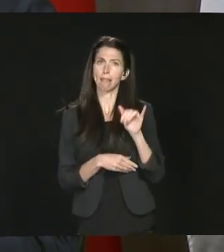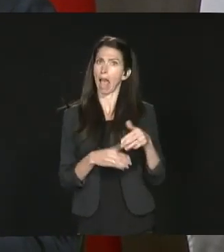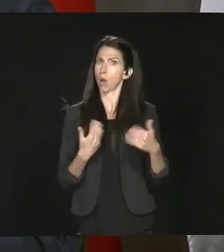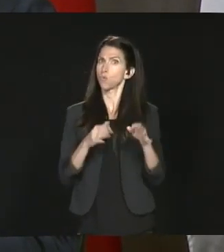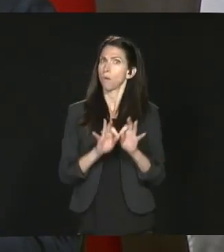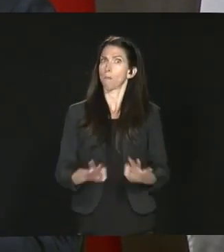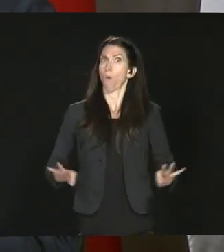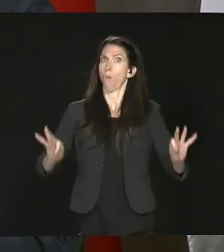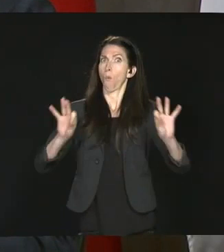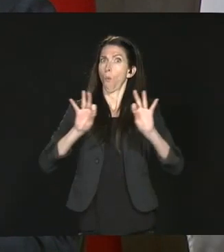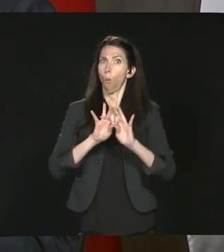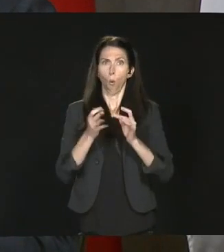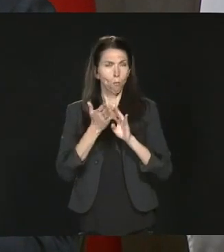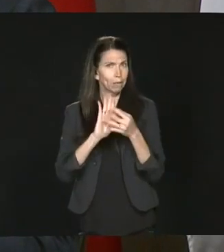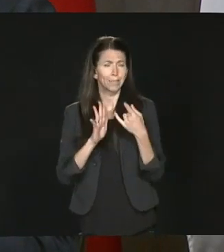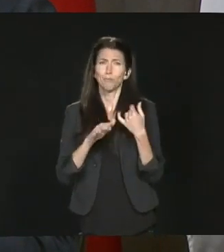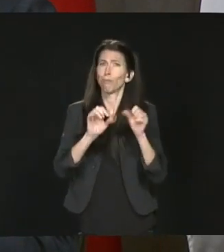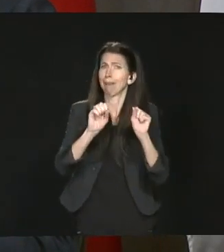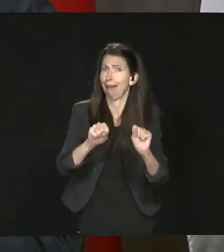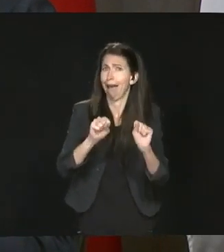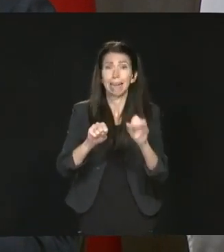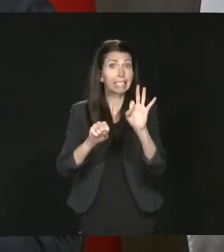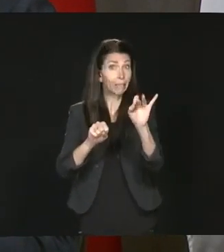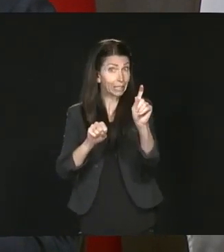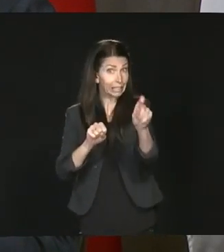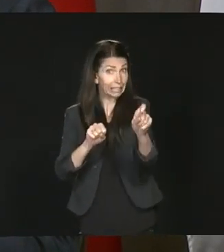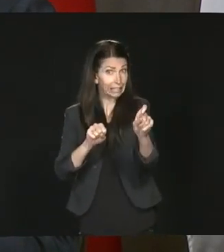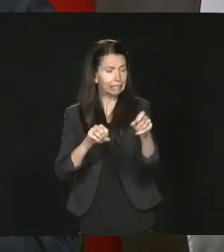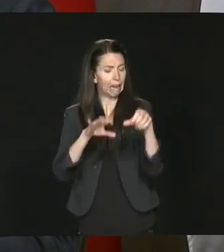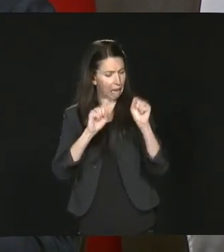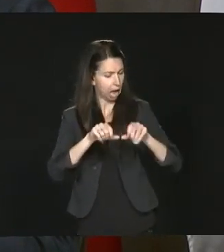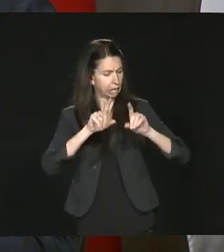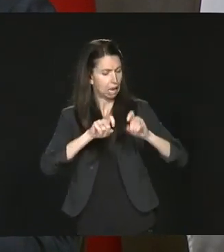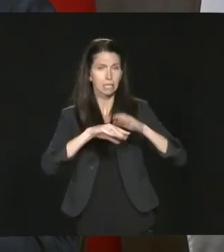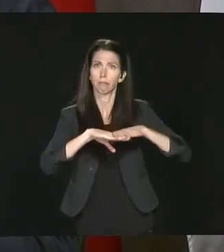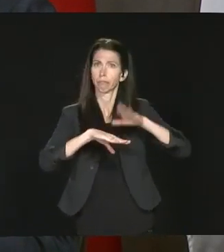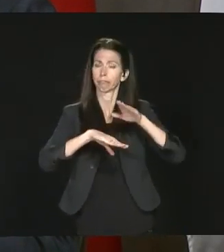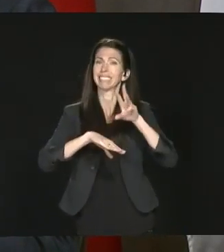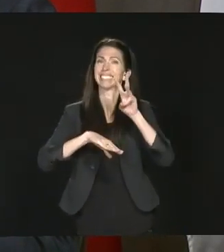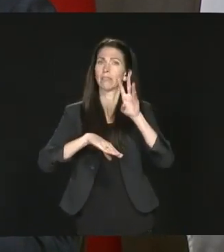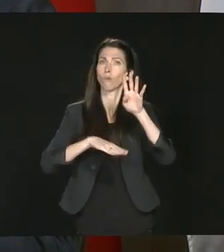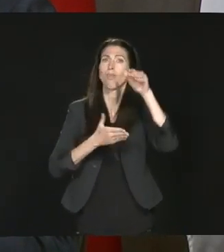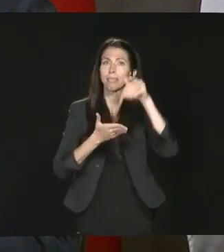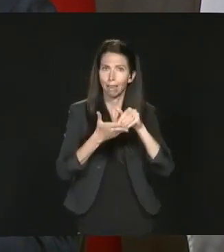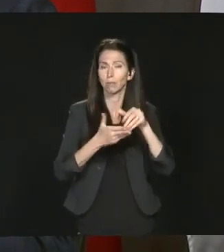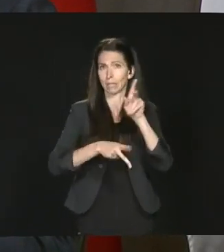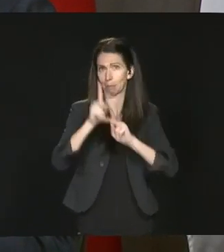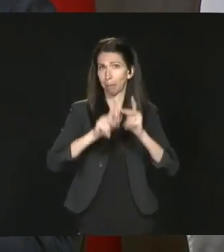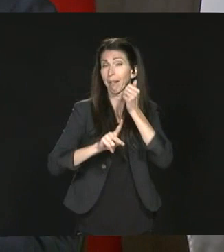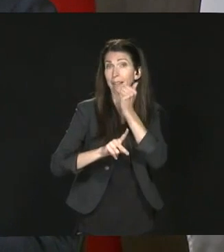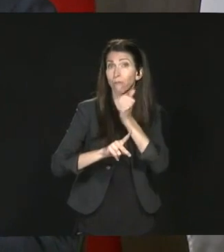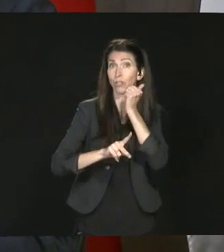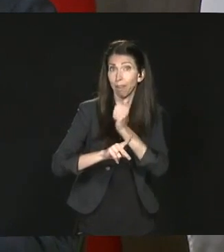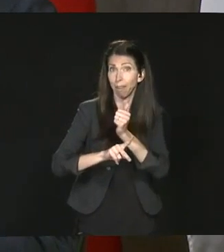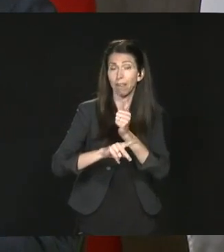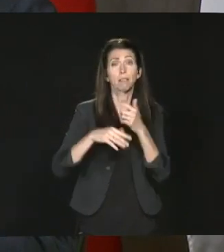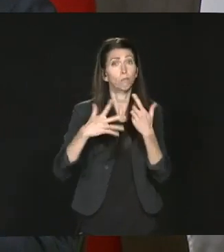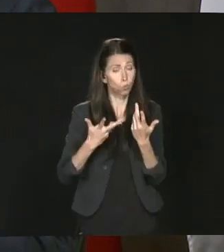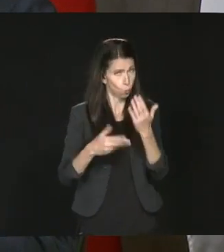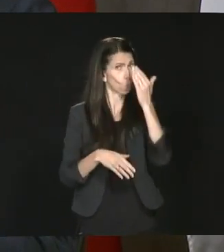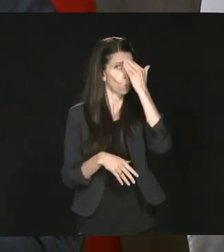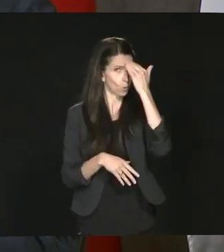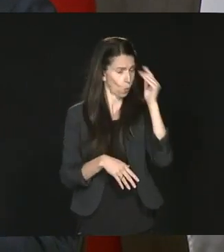jour. Les laboratoires continueront de renforcer ces capacités afin de se préparer à toute recrudescence